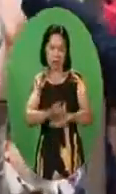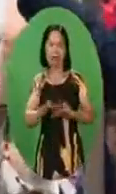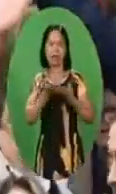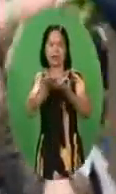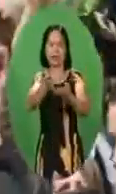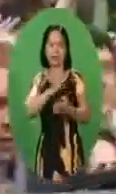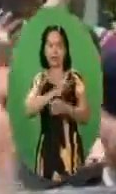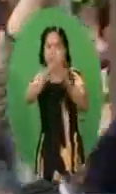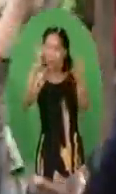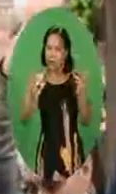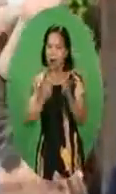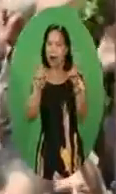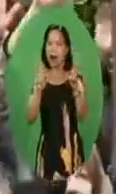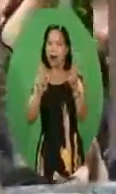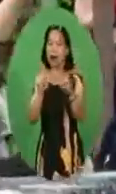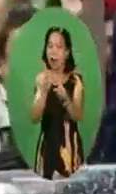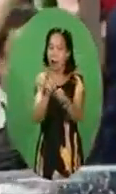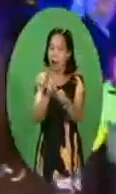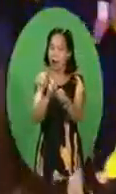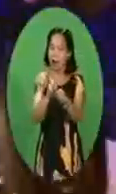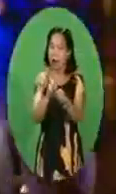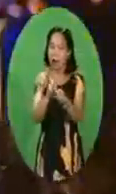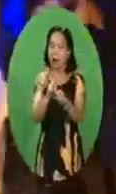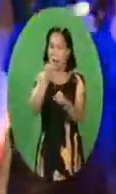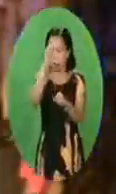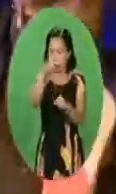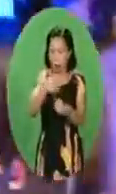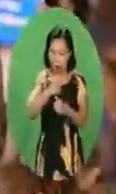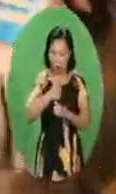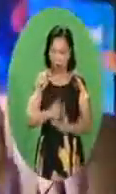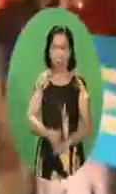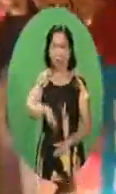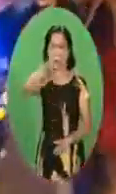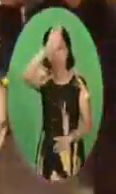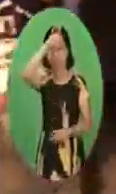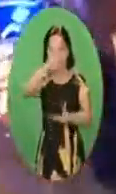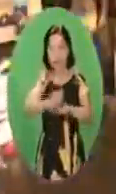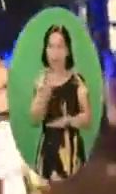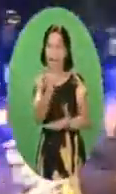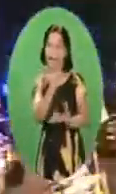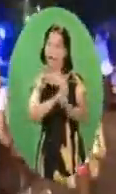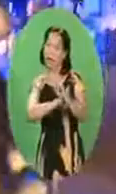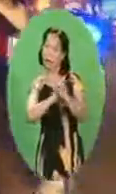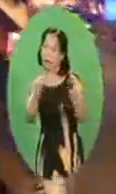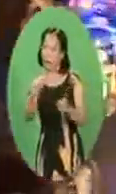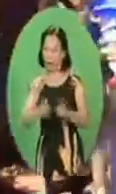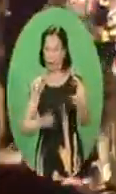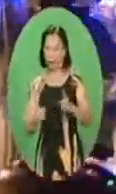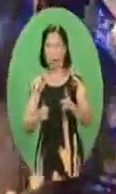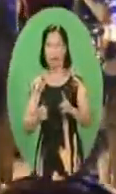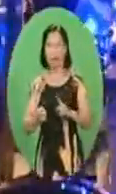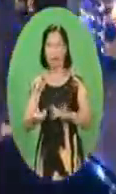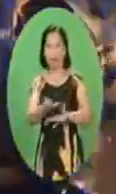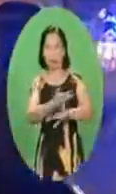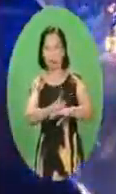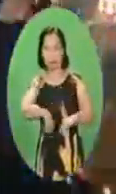hội. Tuy nhiên, kịch bản và một chính phủ đồng sinh, tức nền chính trị mà tổng thống và thủ tướng thuộc hai đảng khác nhau cùng điều hành đất nước rất cao, trong bối